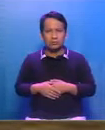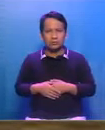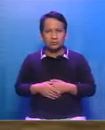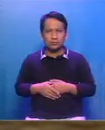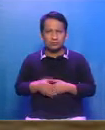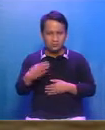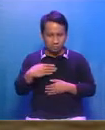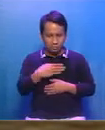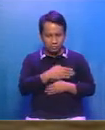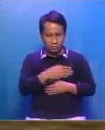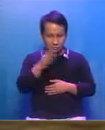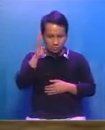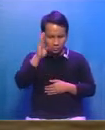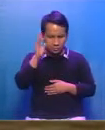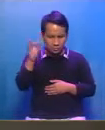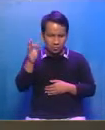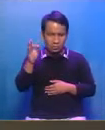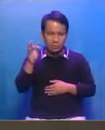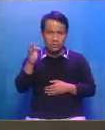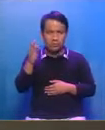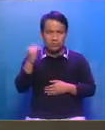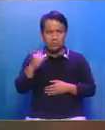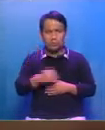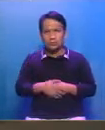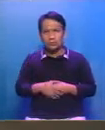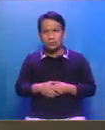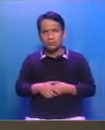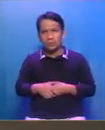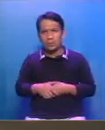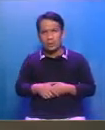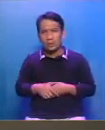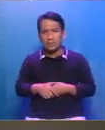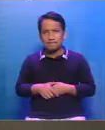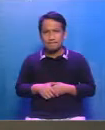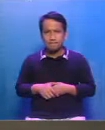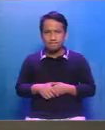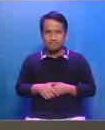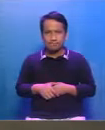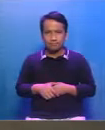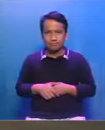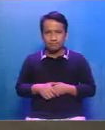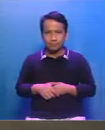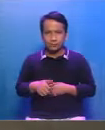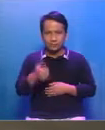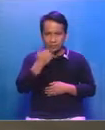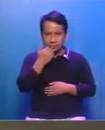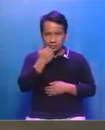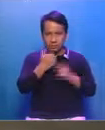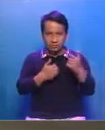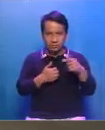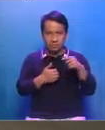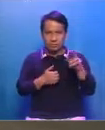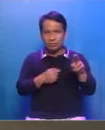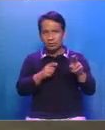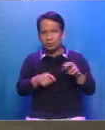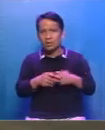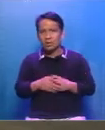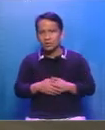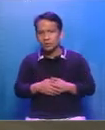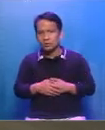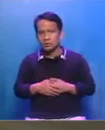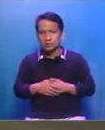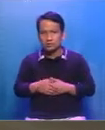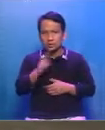si Congressman BF ang sumasagot? Kinukorek ko yung kanyang paniniwala na nagkamali ang mga engineers niya ng pagkasabi. Sila